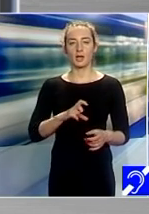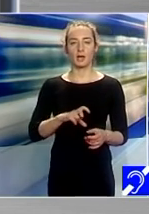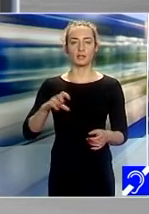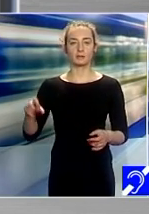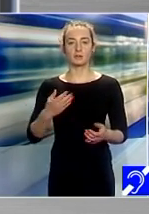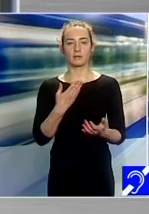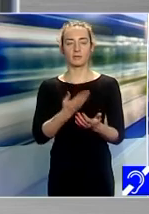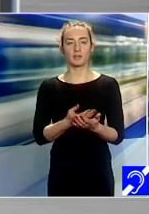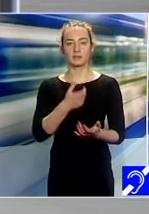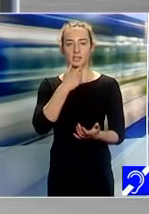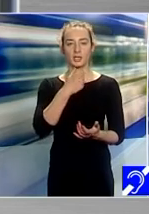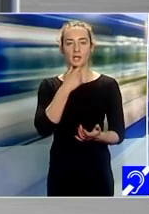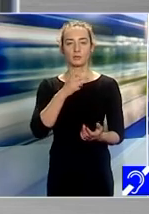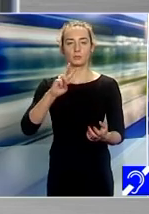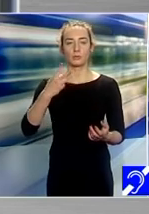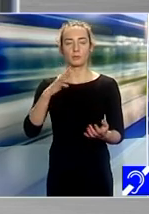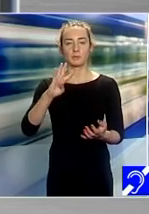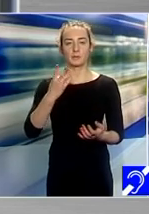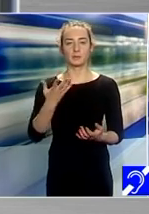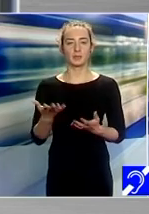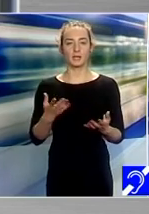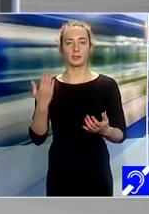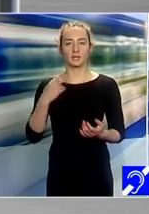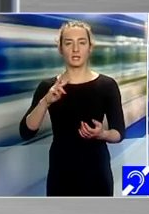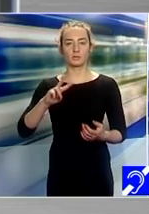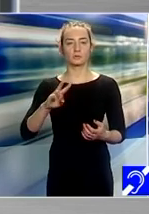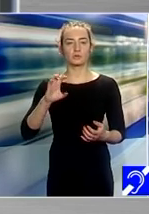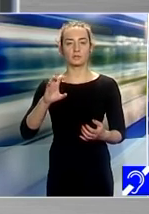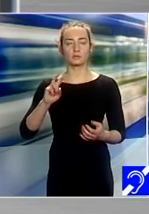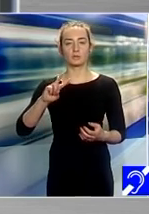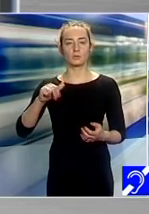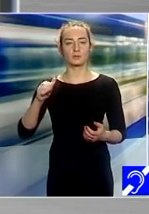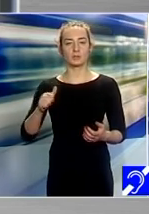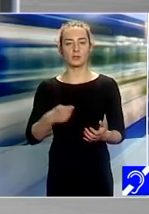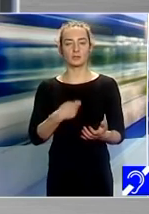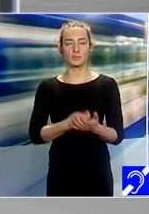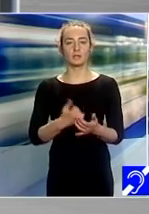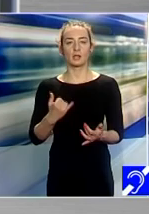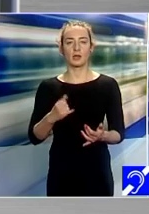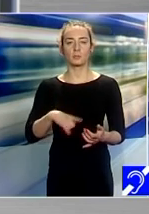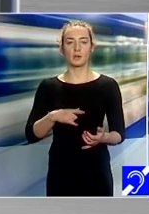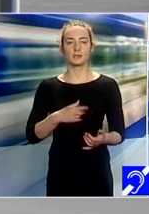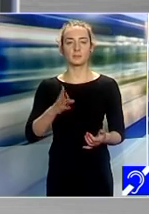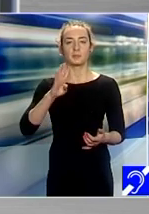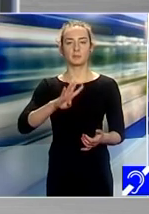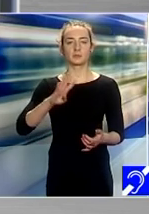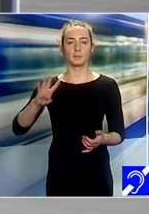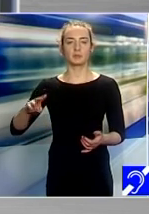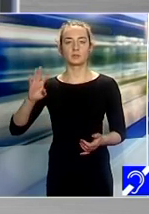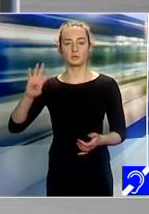cazuri față de anul 2014, când erau 526 de persoane în plată. Acum sunt